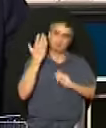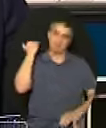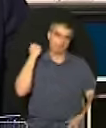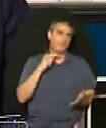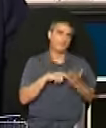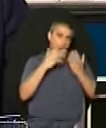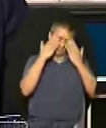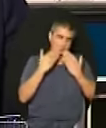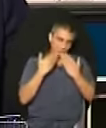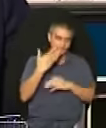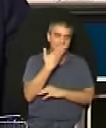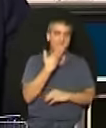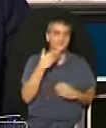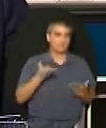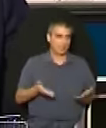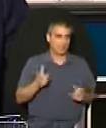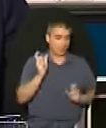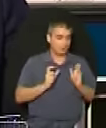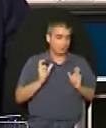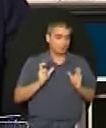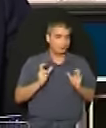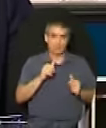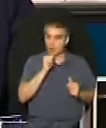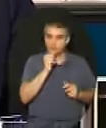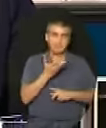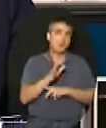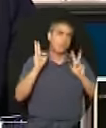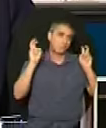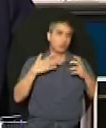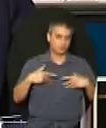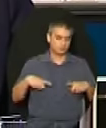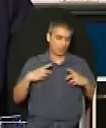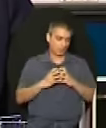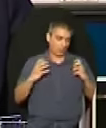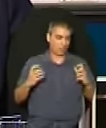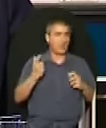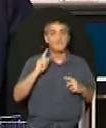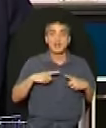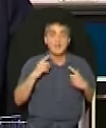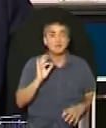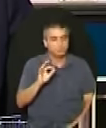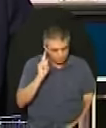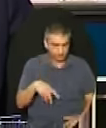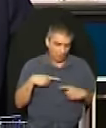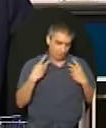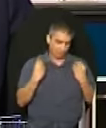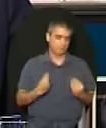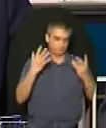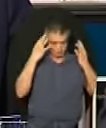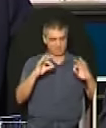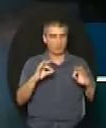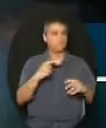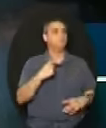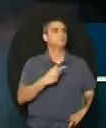כי תודה לאל, במדינת ישראל, אנשים מסרבים למות, רוצים לחיות, אבל גם החיים שלהם צריכים להיות חיים. אנחנו אומרים